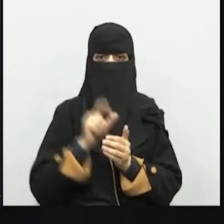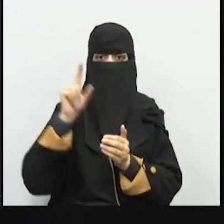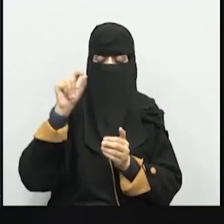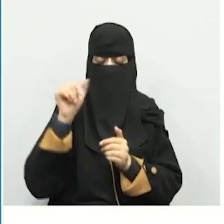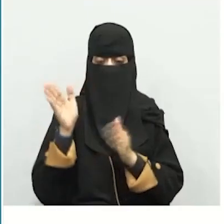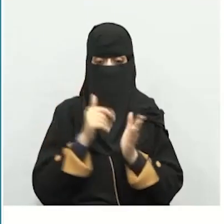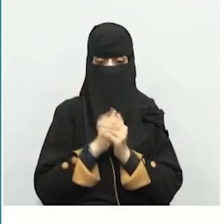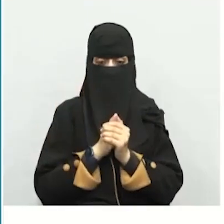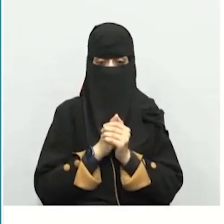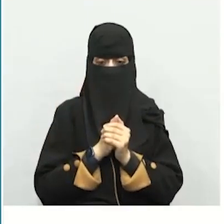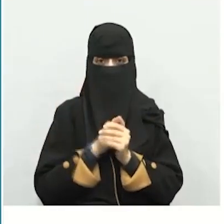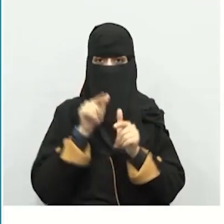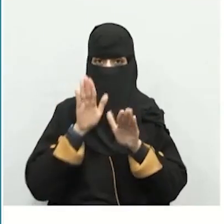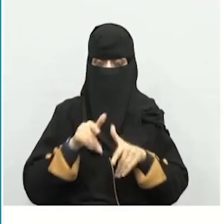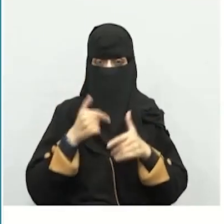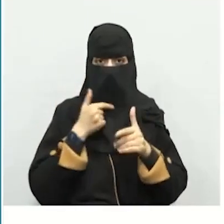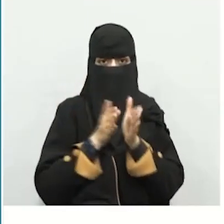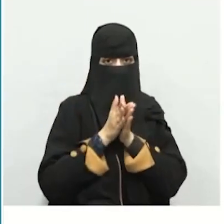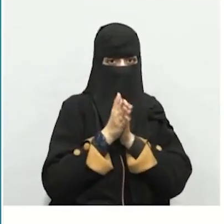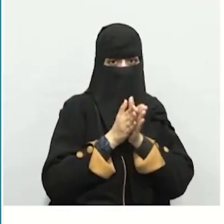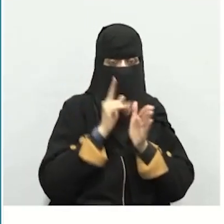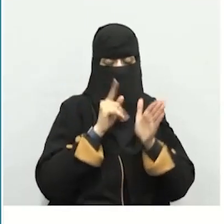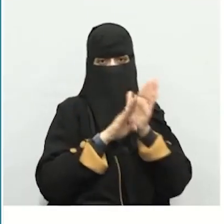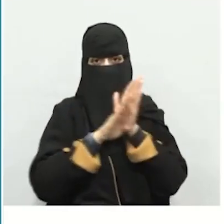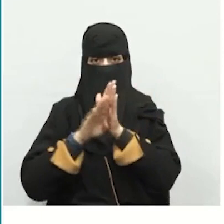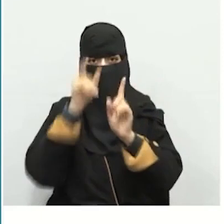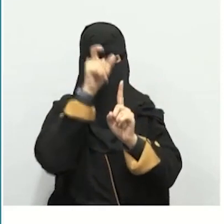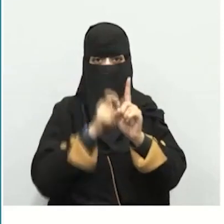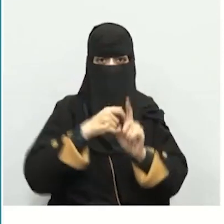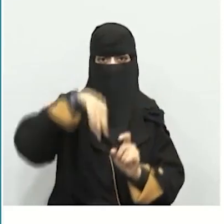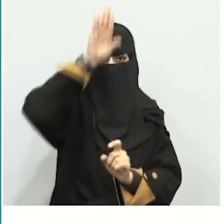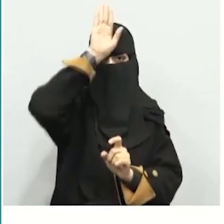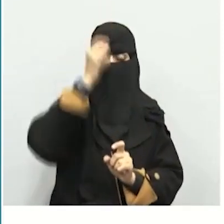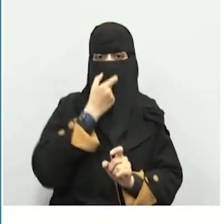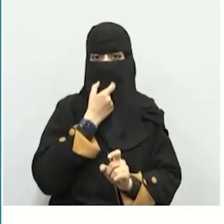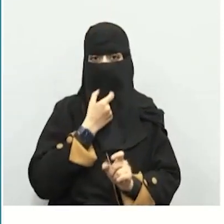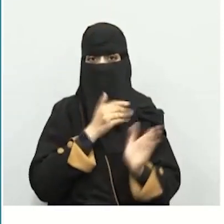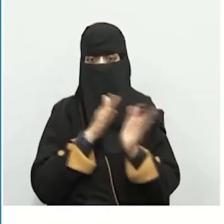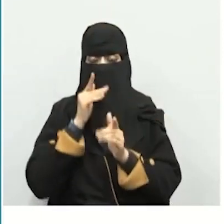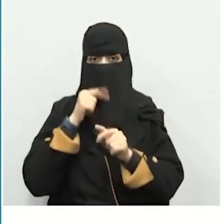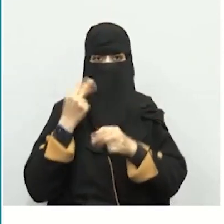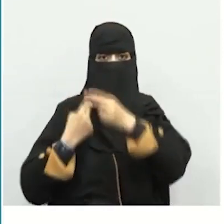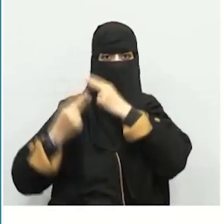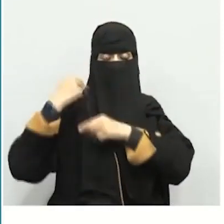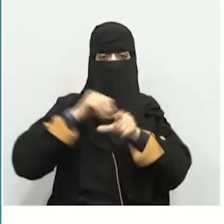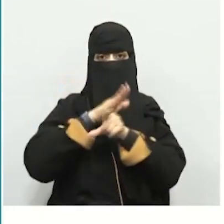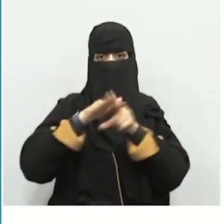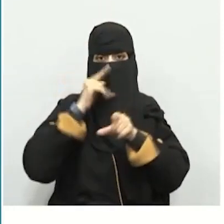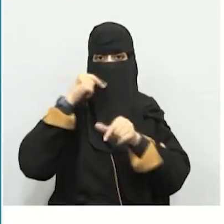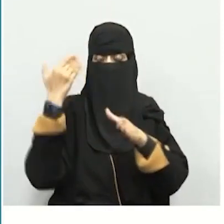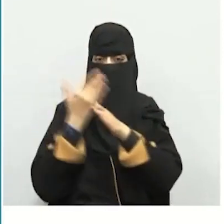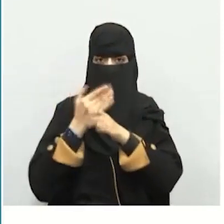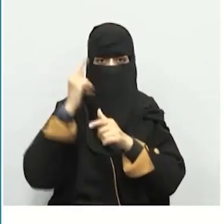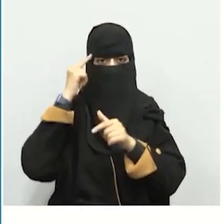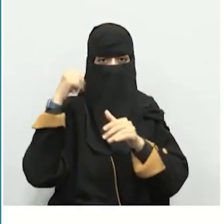ممتاز. يعتني خادم الحرمين الشريفين الملك سلمان بن عبد العزيز حفظه الله بالتاريخ الوطني لأنه